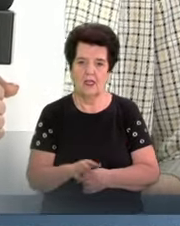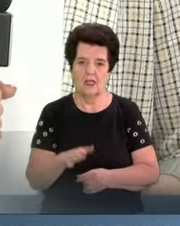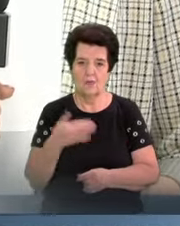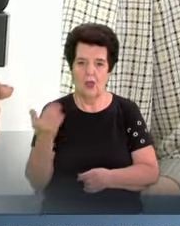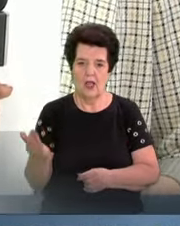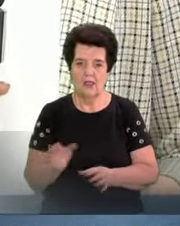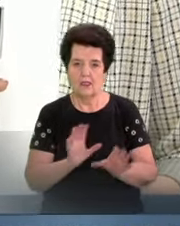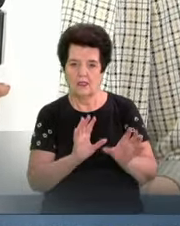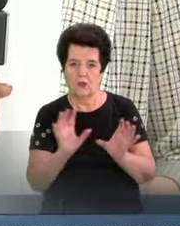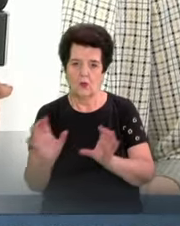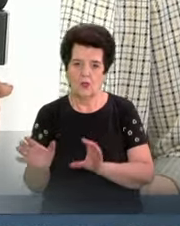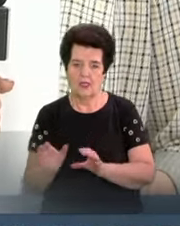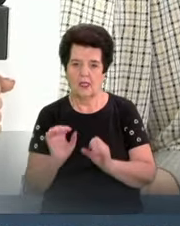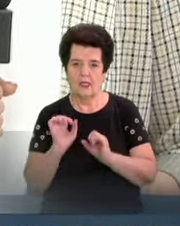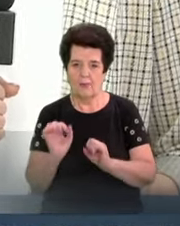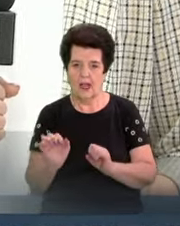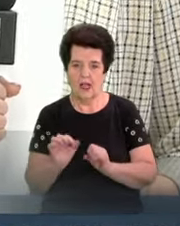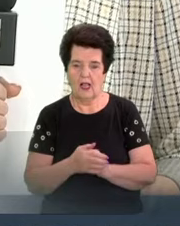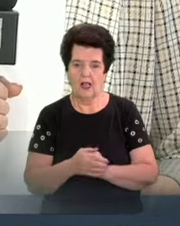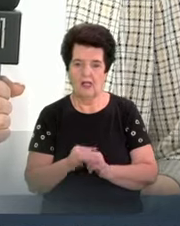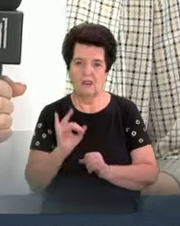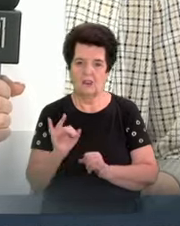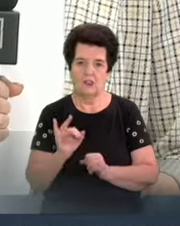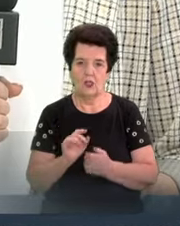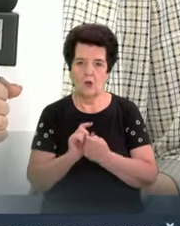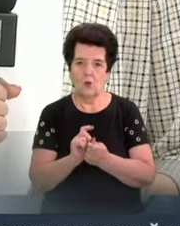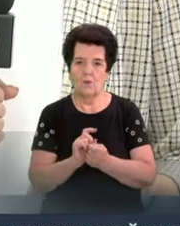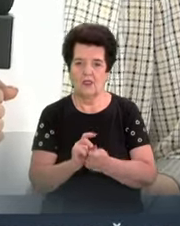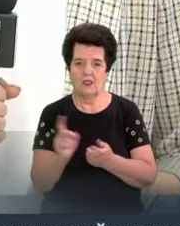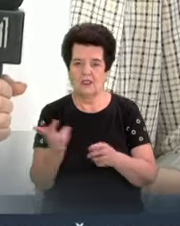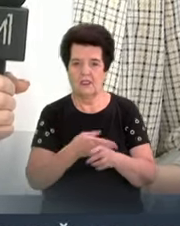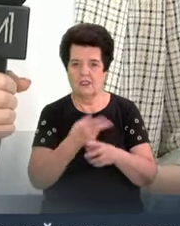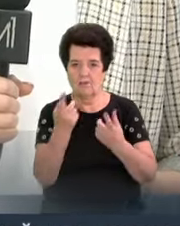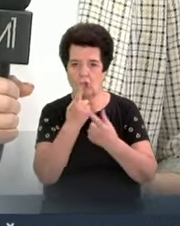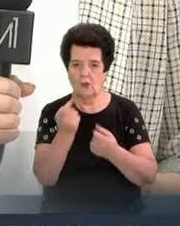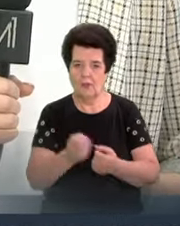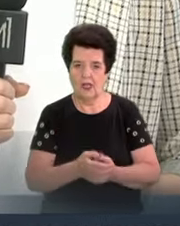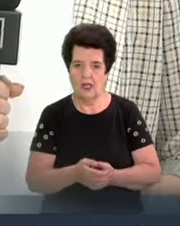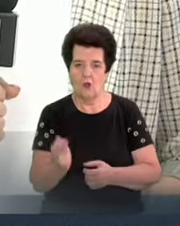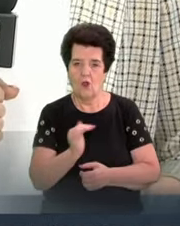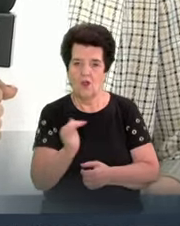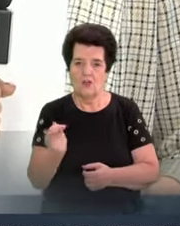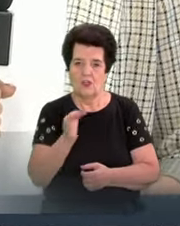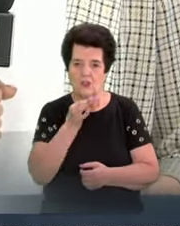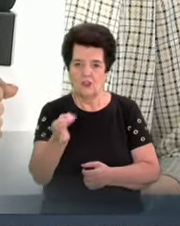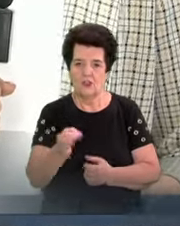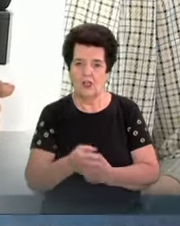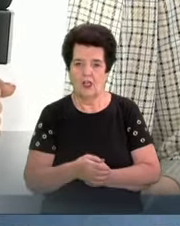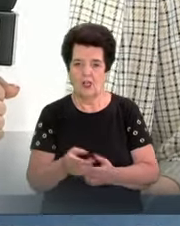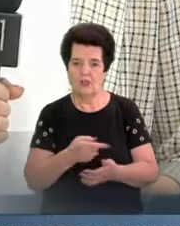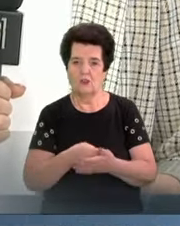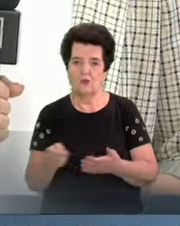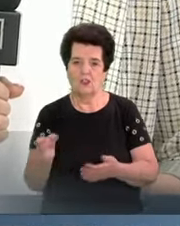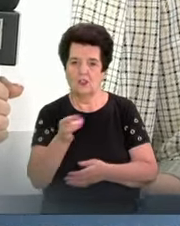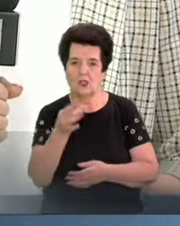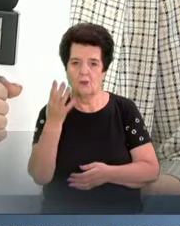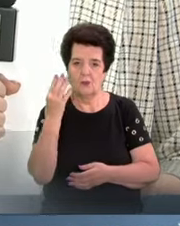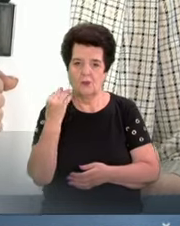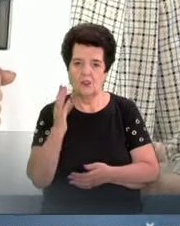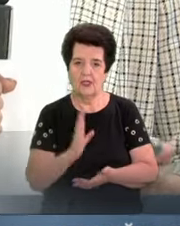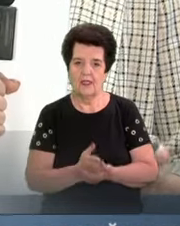de securitate, apărare, dar și combatere dezinformării. Oficialul a ținut să sublinieze că Republica